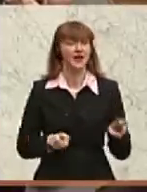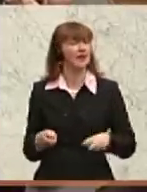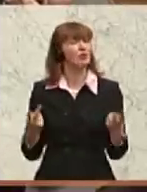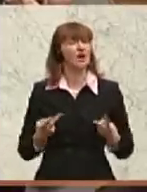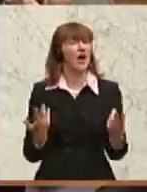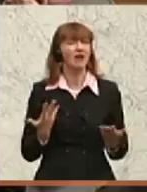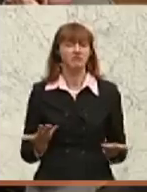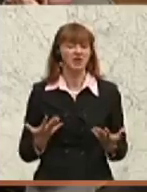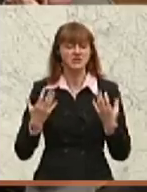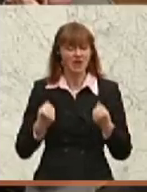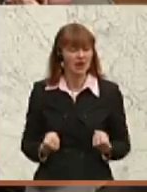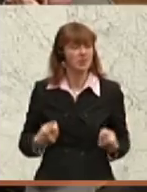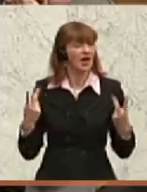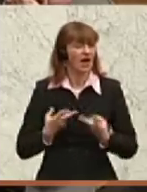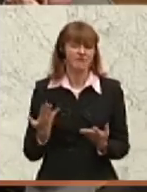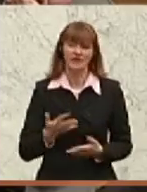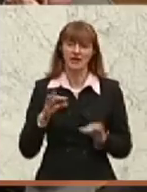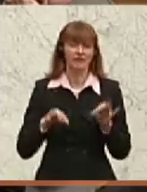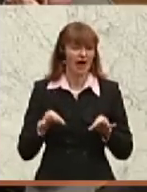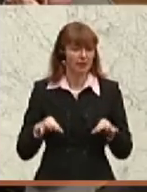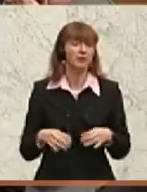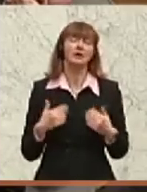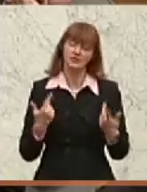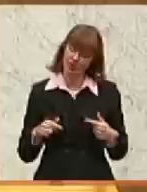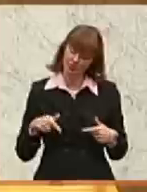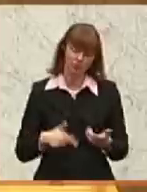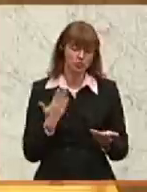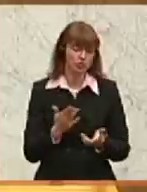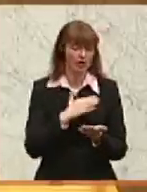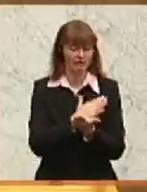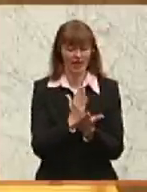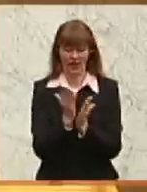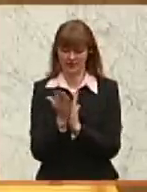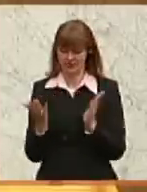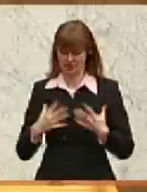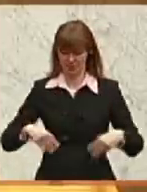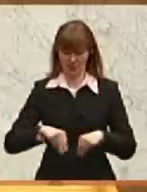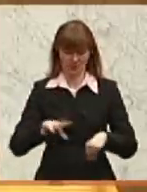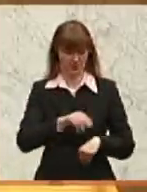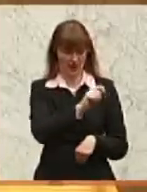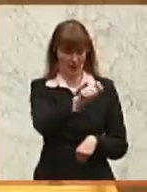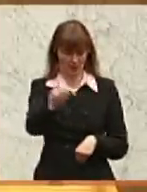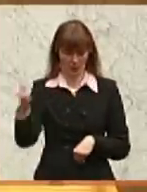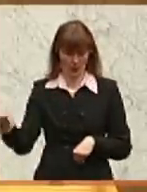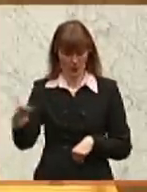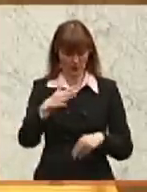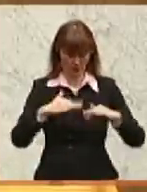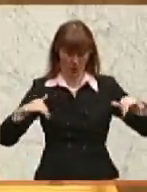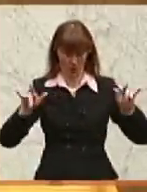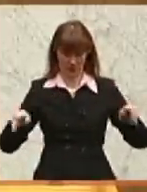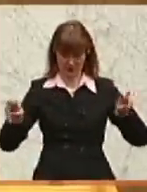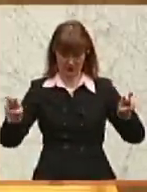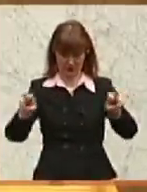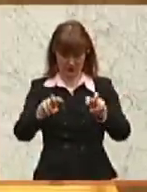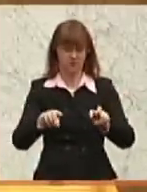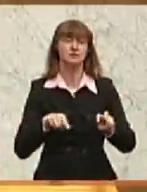egal welches Couleur, hat dann schon in diesen Verhältnissen gemeinsam mit den Parlamentarierinnen, die in diesem Parlament sitzen werden, vor